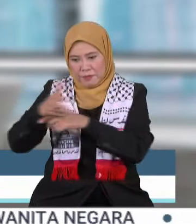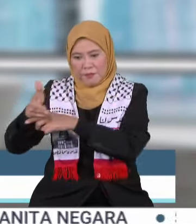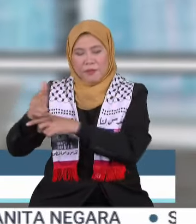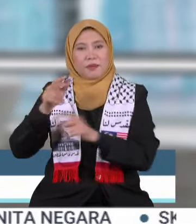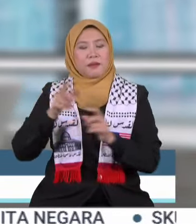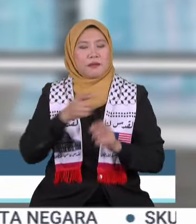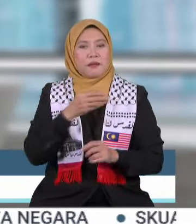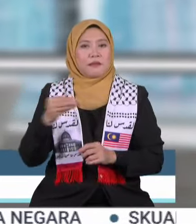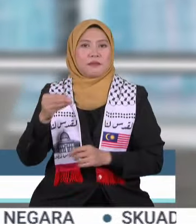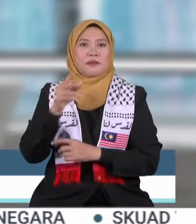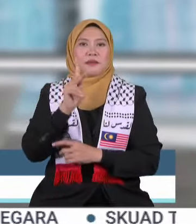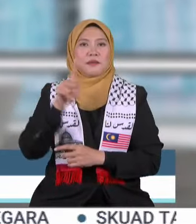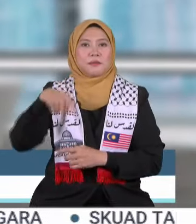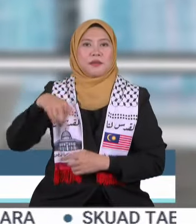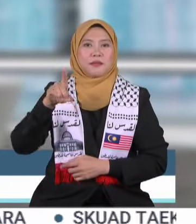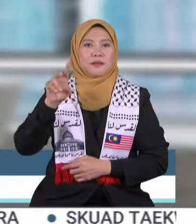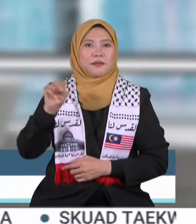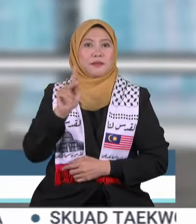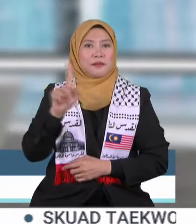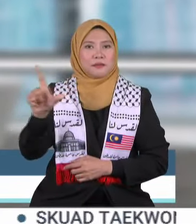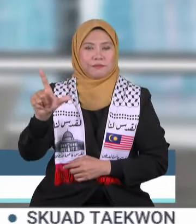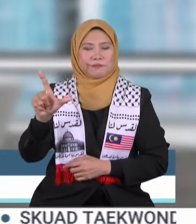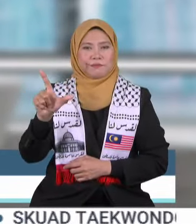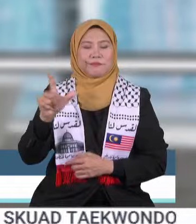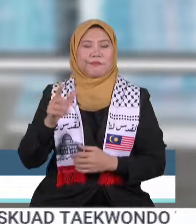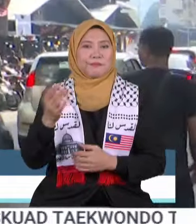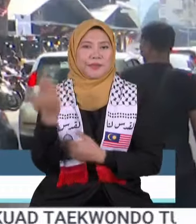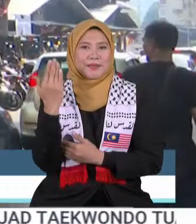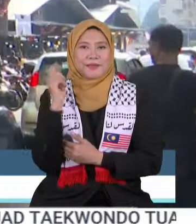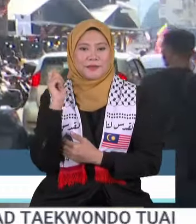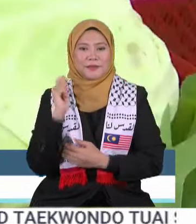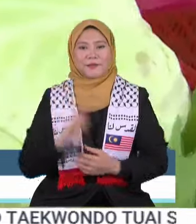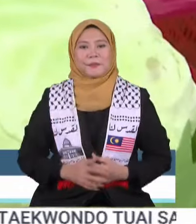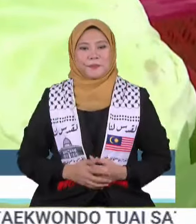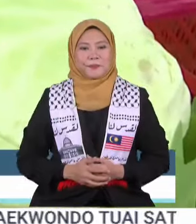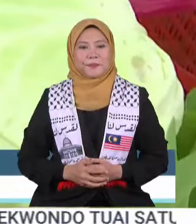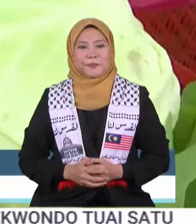Dalam Negeri dan Kosar Hidup KPDN Kuala Lumpur pagi tadi.